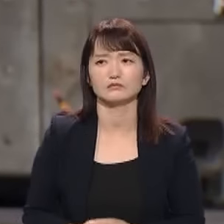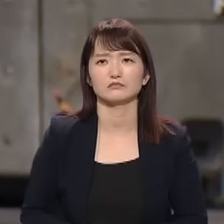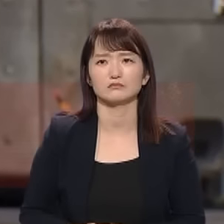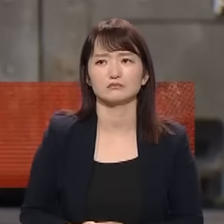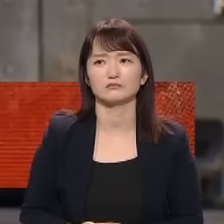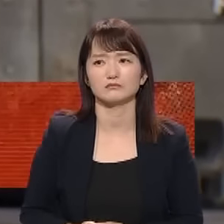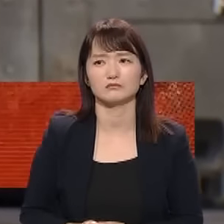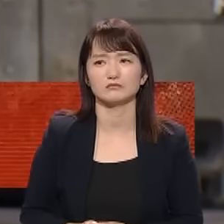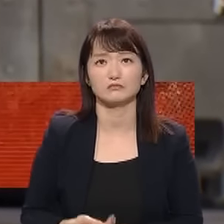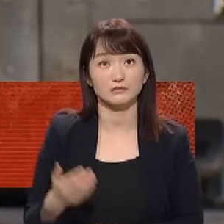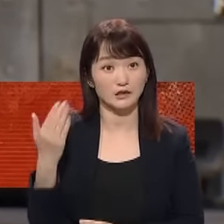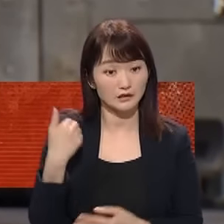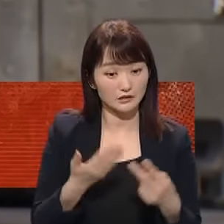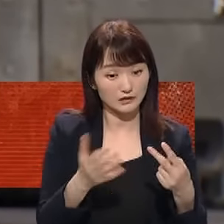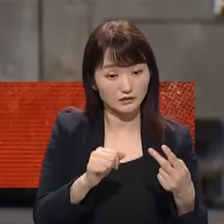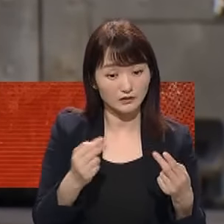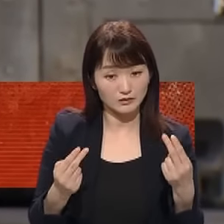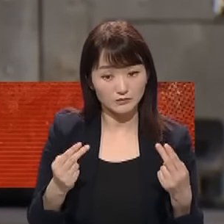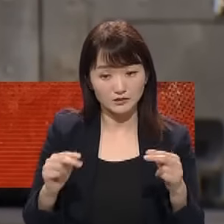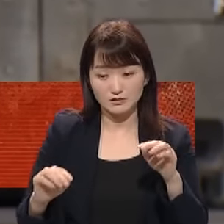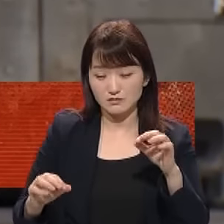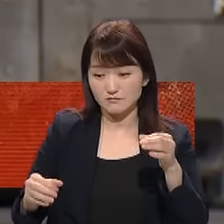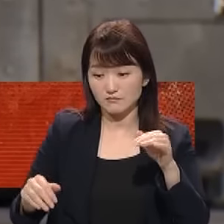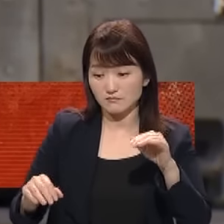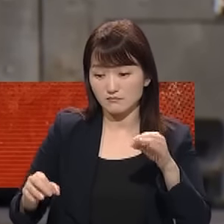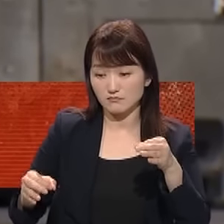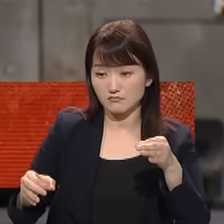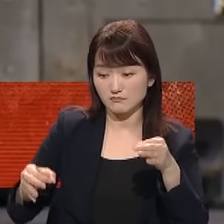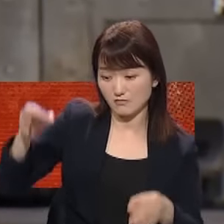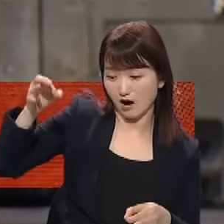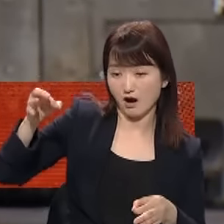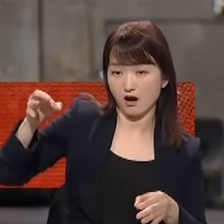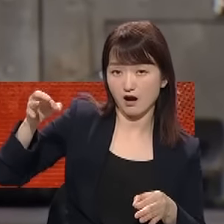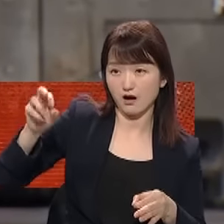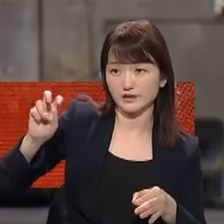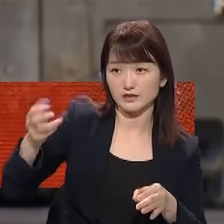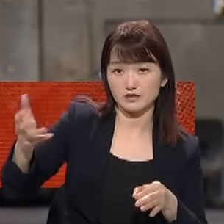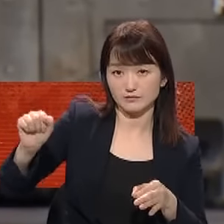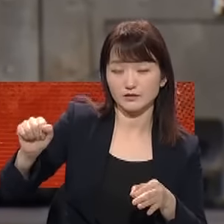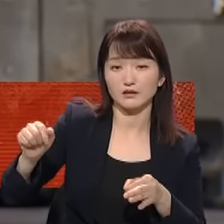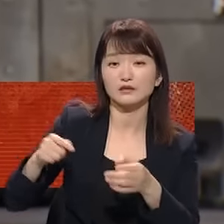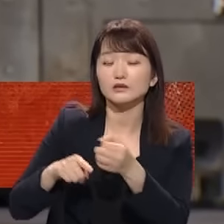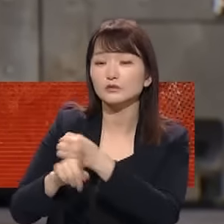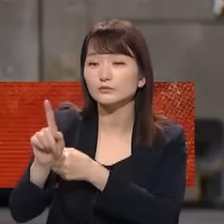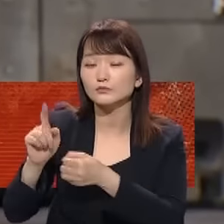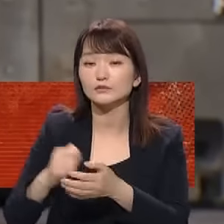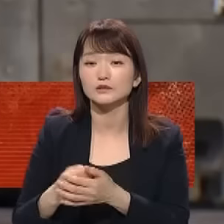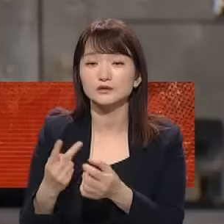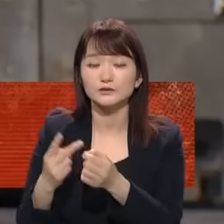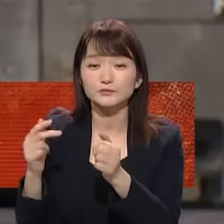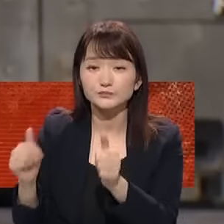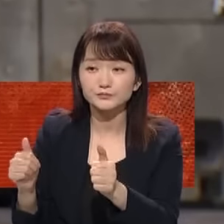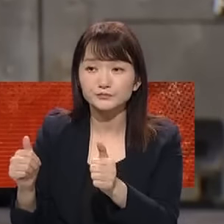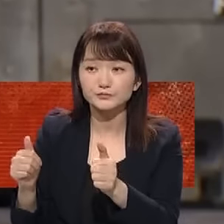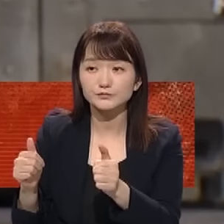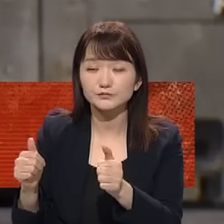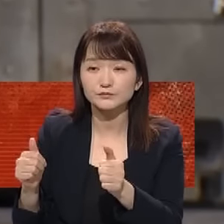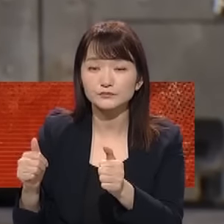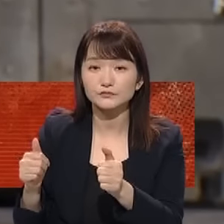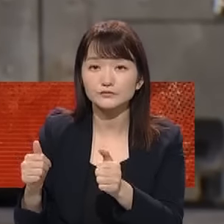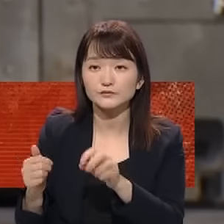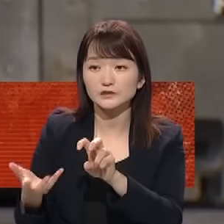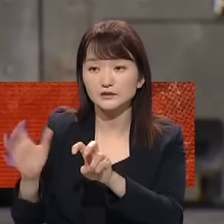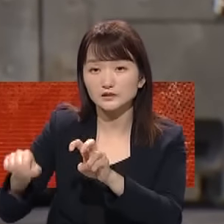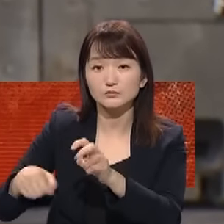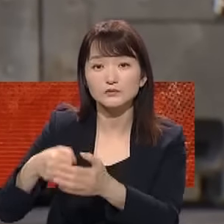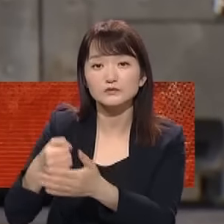20억이면 그 이전에 많았던 것보다 10배나 커진 상황인데 이유가 좀 있습니다. 왜 항소심에서 이렇게 거액의 위자료를